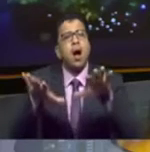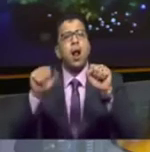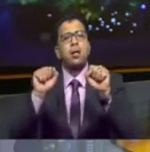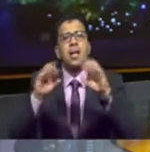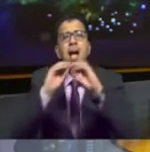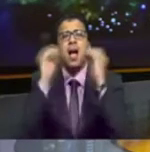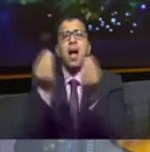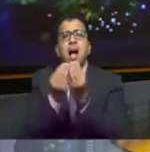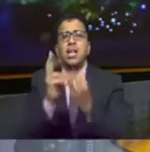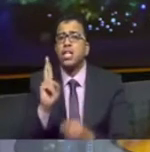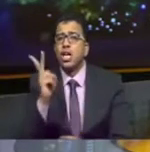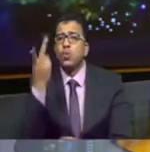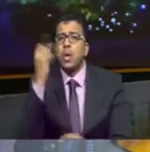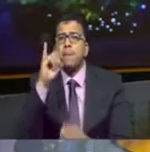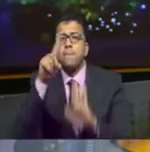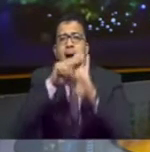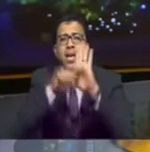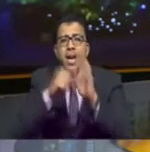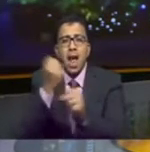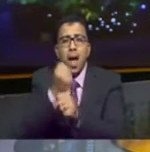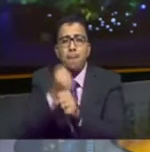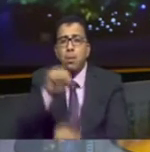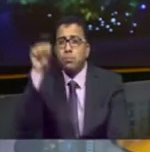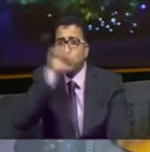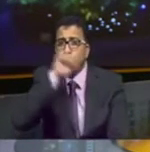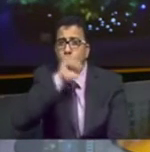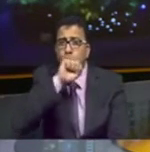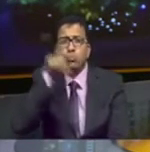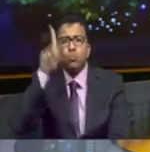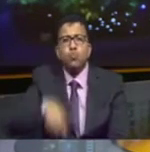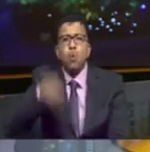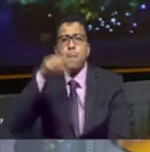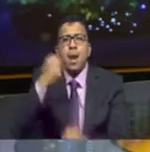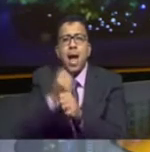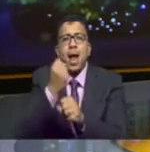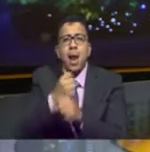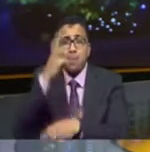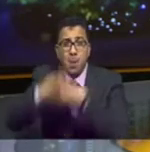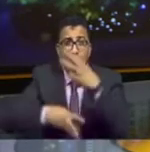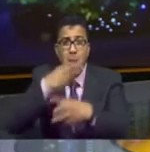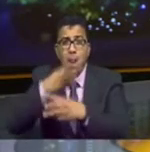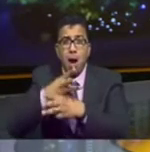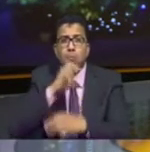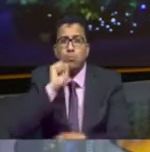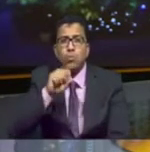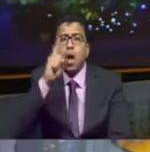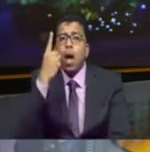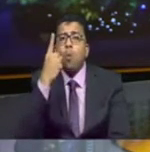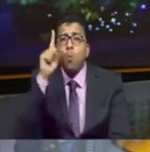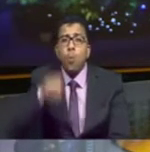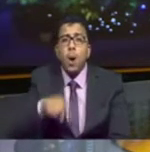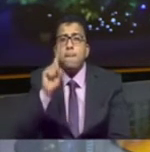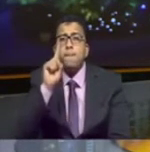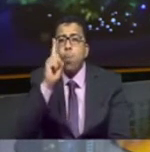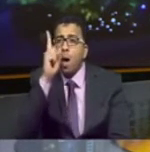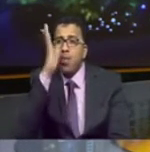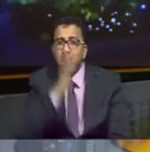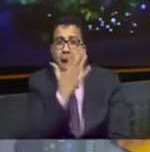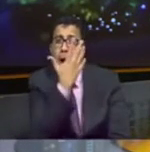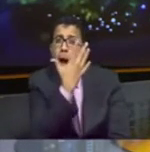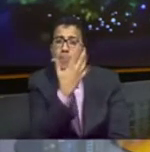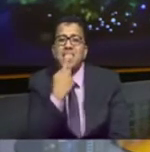اختتمت هيئة تطوير معايير العمل بالشارقة بمناسبة يوم العمال العالمي الذي يصادف الأول من مايو من كل